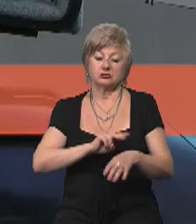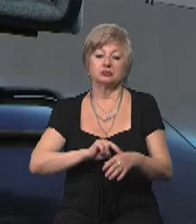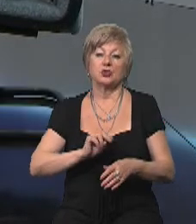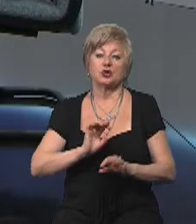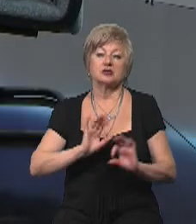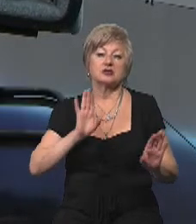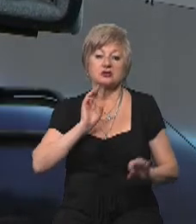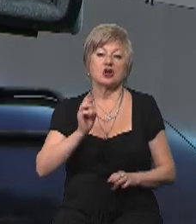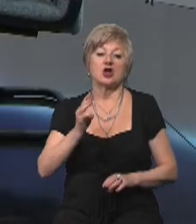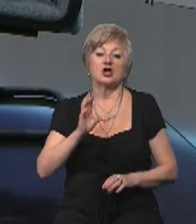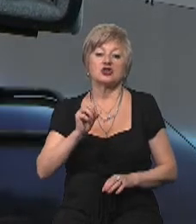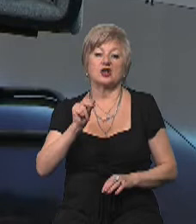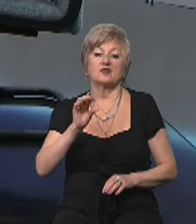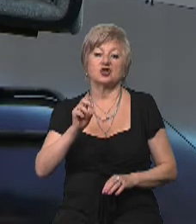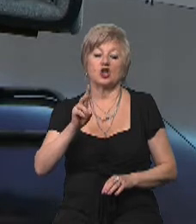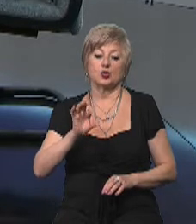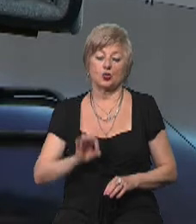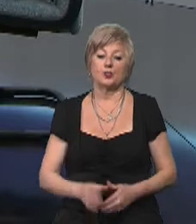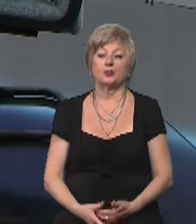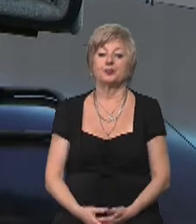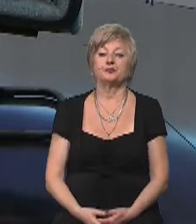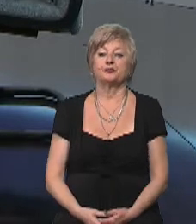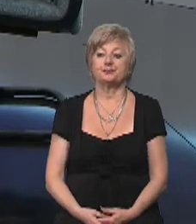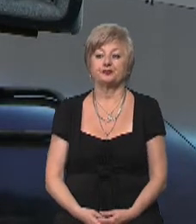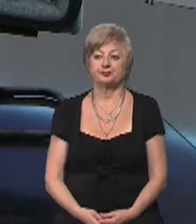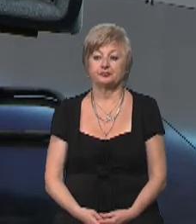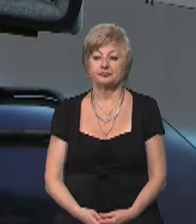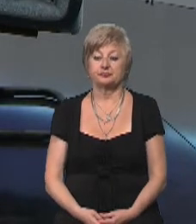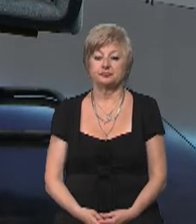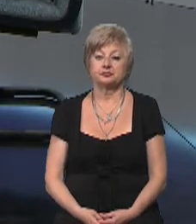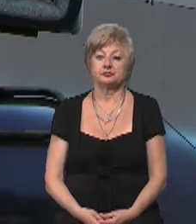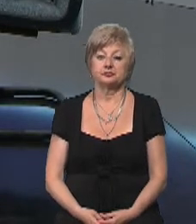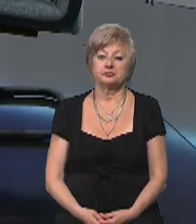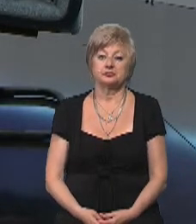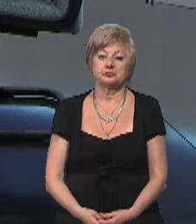поліції Катерину Шевченко. Пояснення про «Поліну».